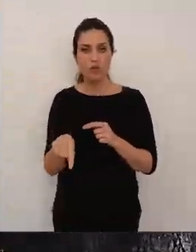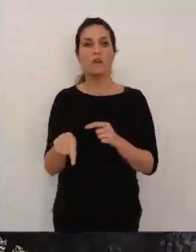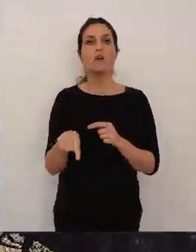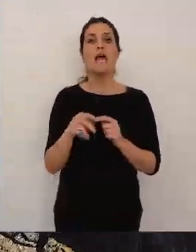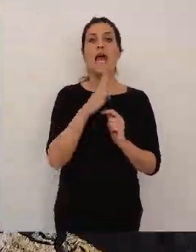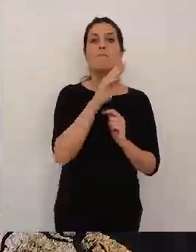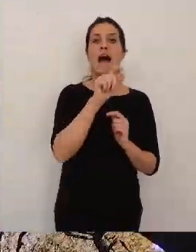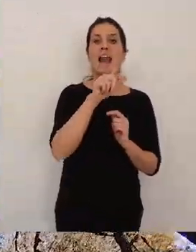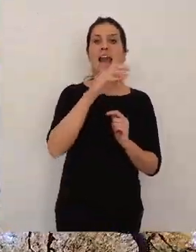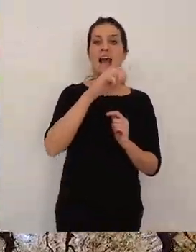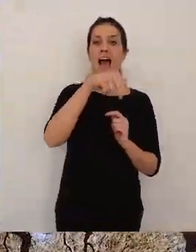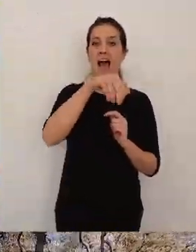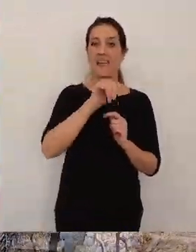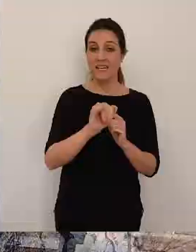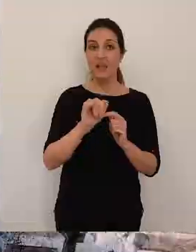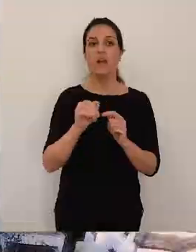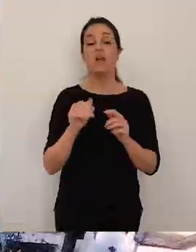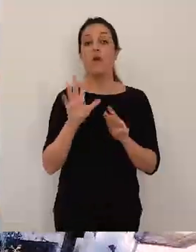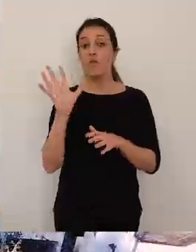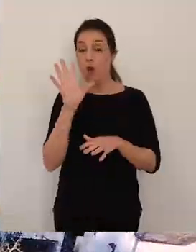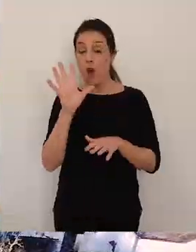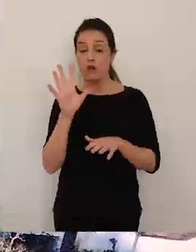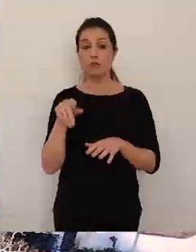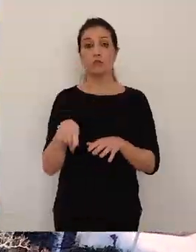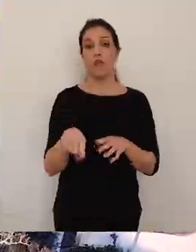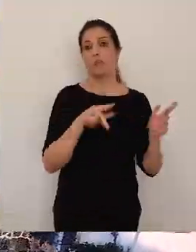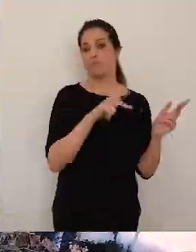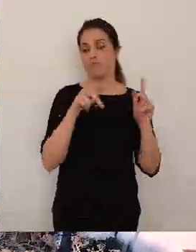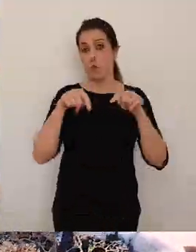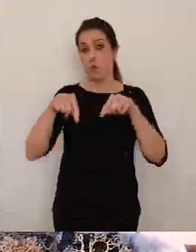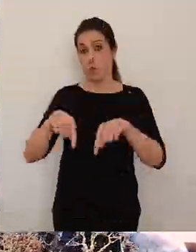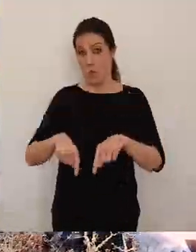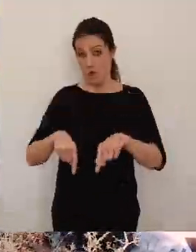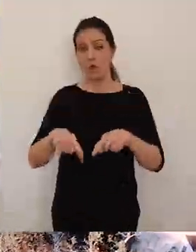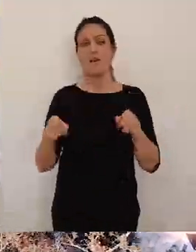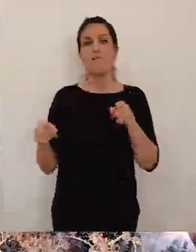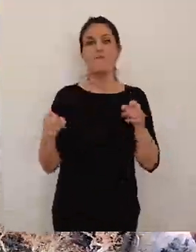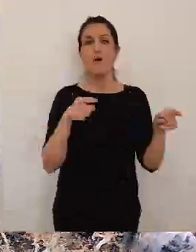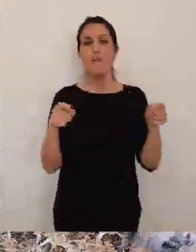Italia durante il dominio bizantino e di frequenti scambi commerciali con il Levante.